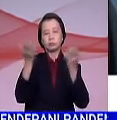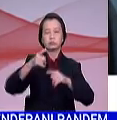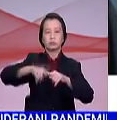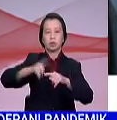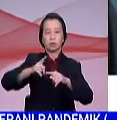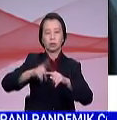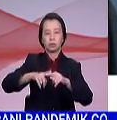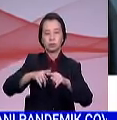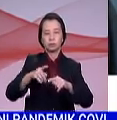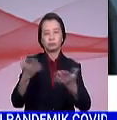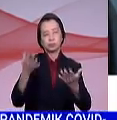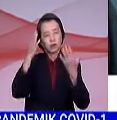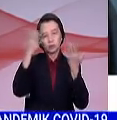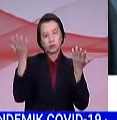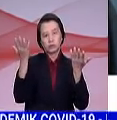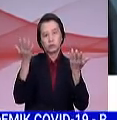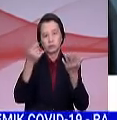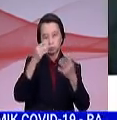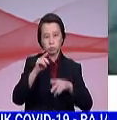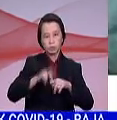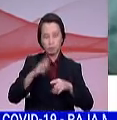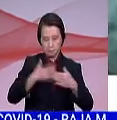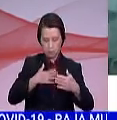pula respon daripada badan saya.